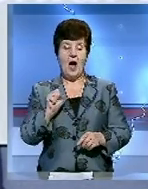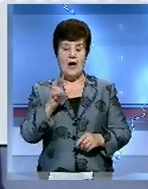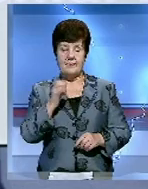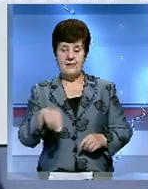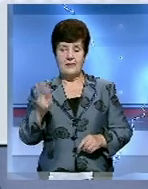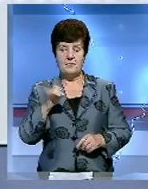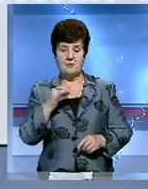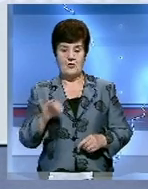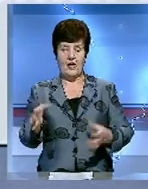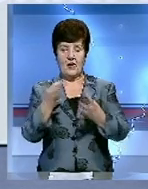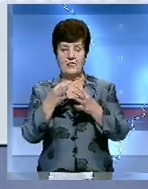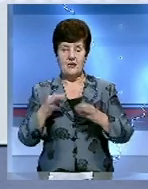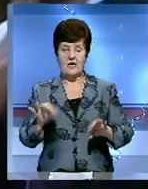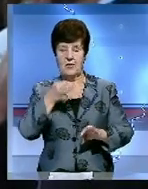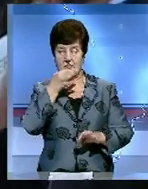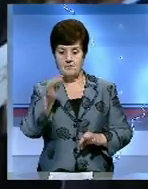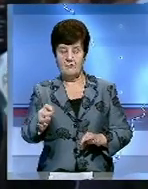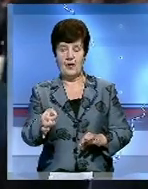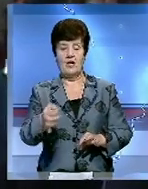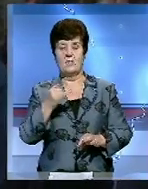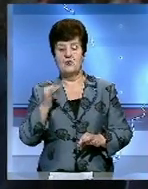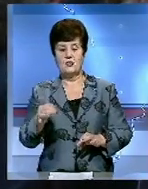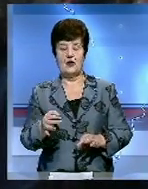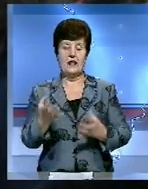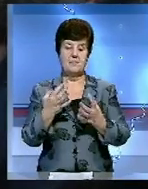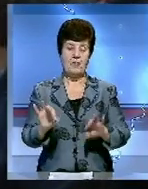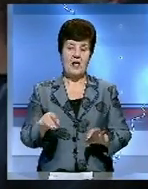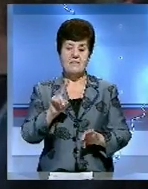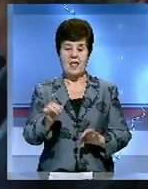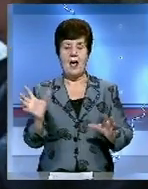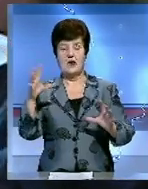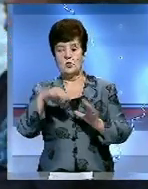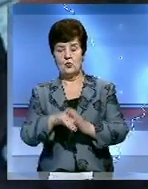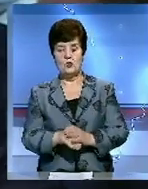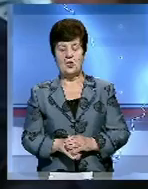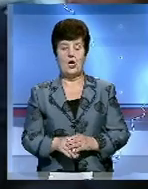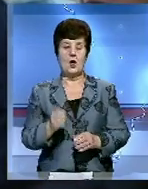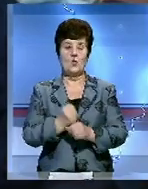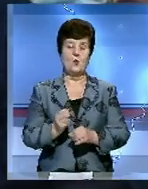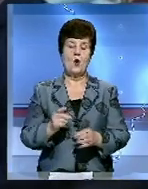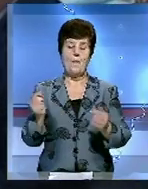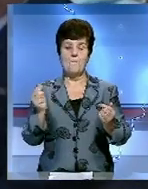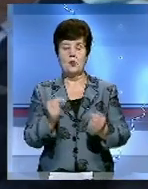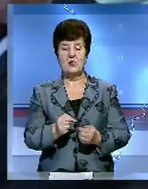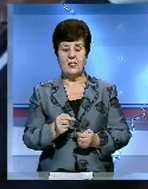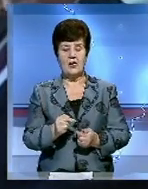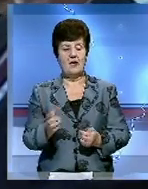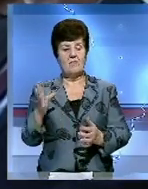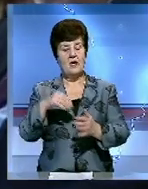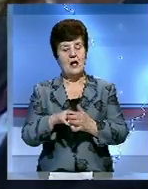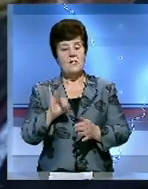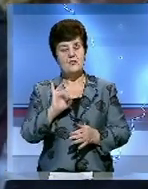de exprimare și libertate de asociere, lupta împotriva impunității și a